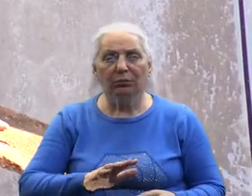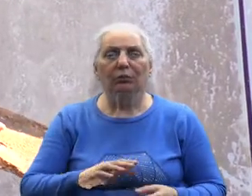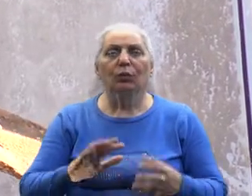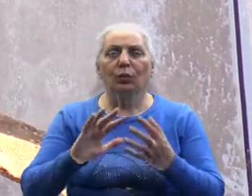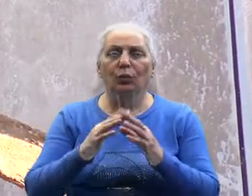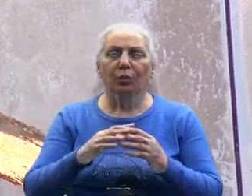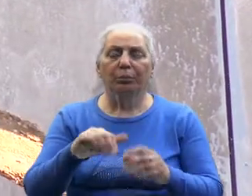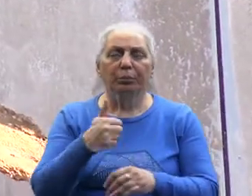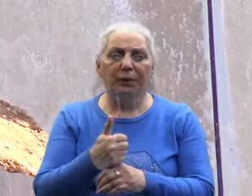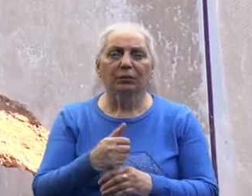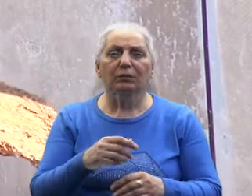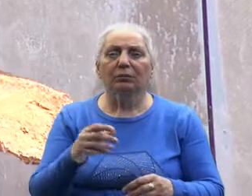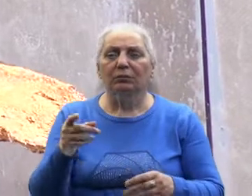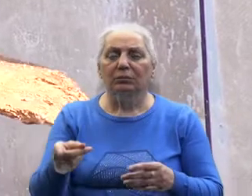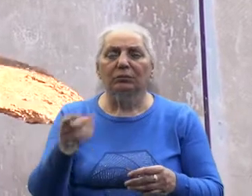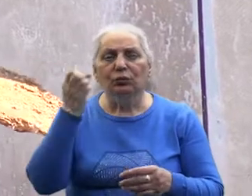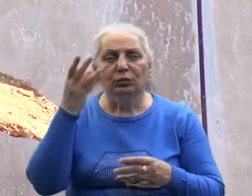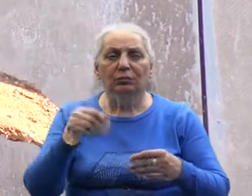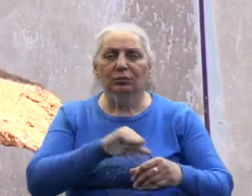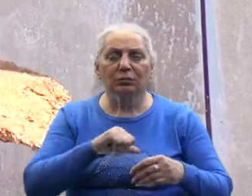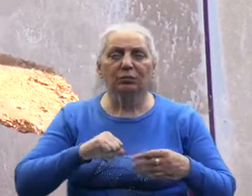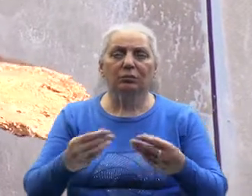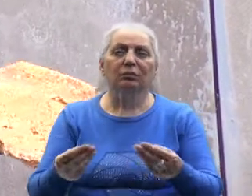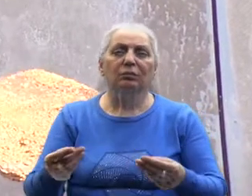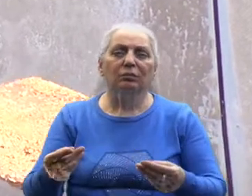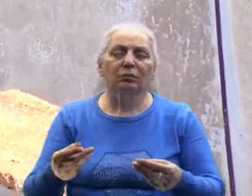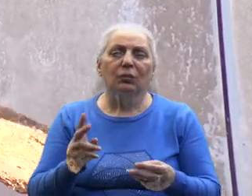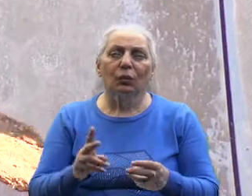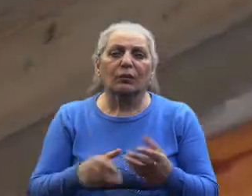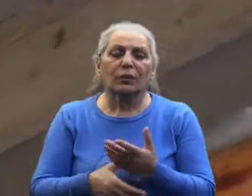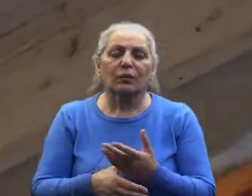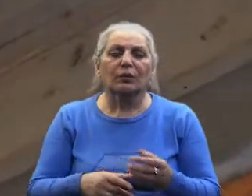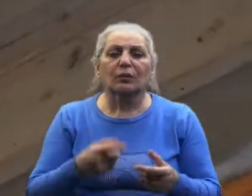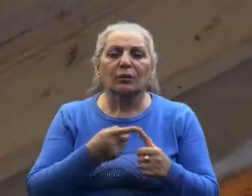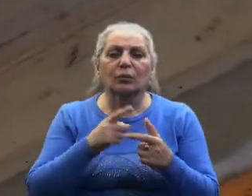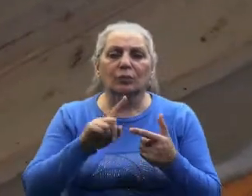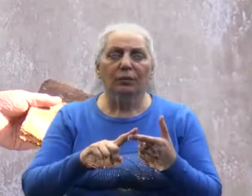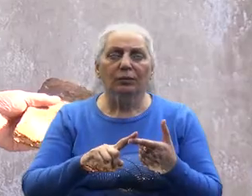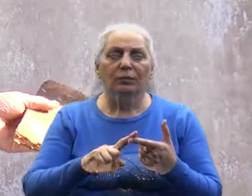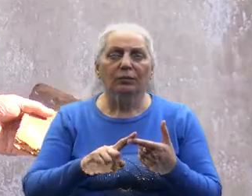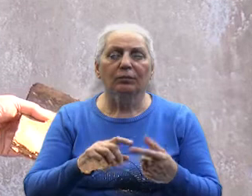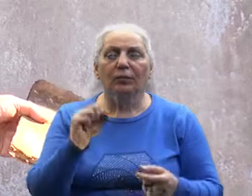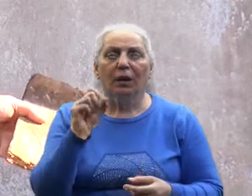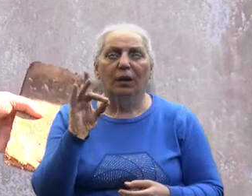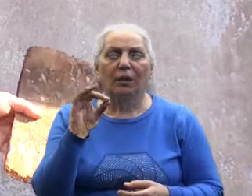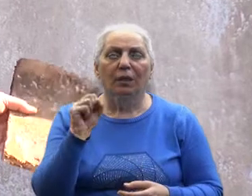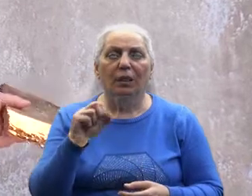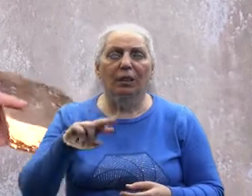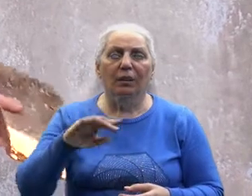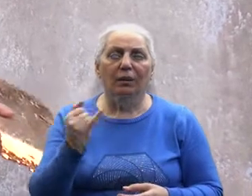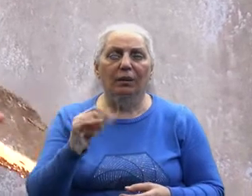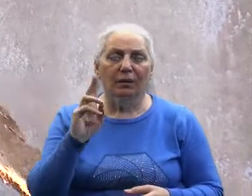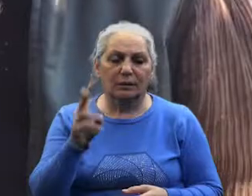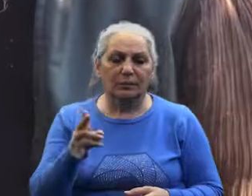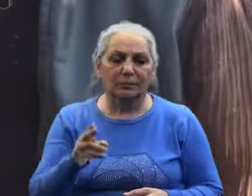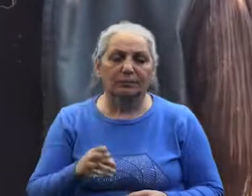հետ, իրա մերձավորներին։ Ով էր անազգանը, ինչ-տեղ։ Արայիկը, Արայիկը,